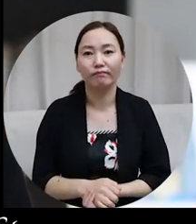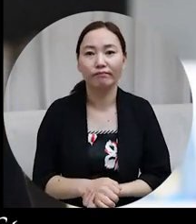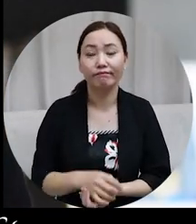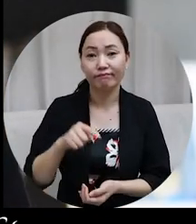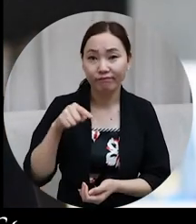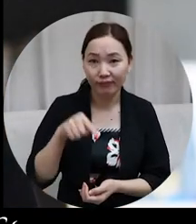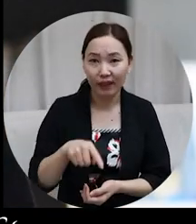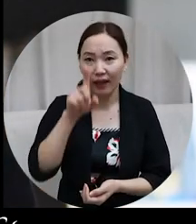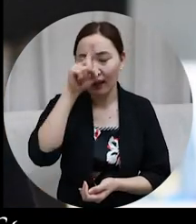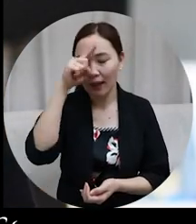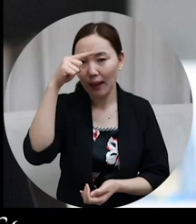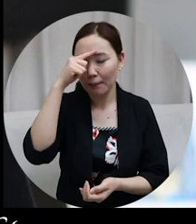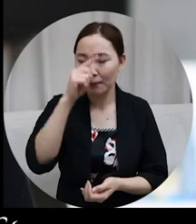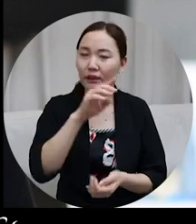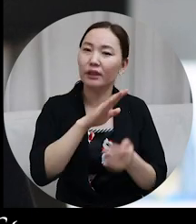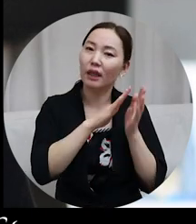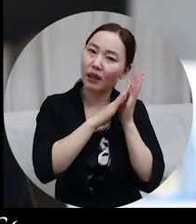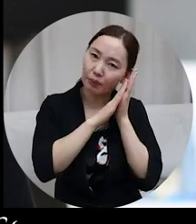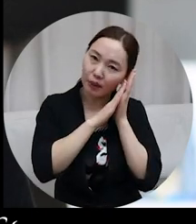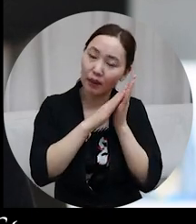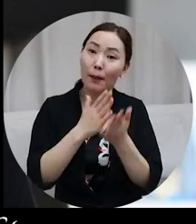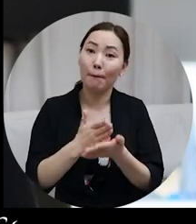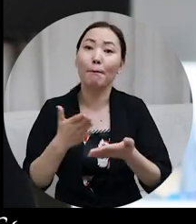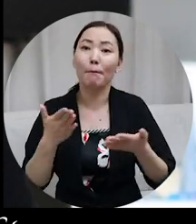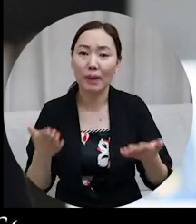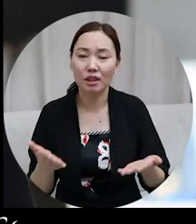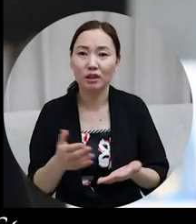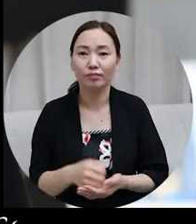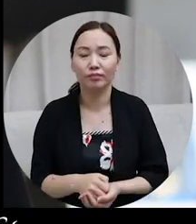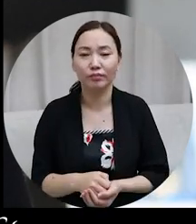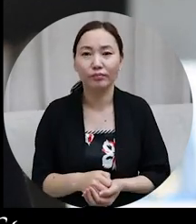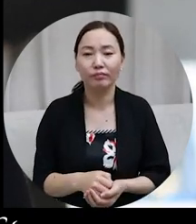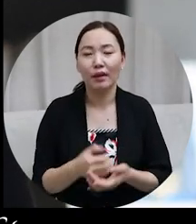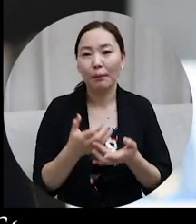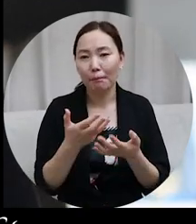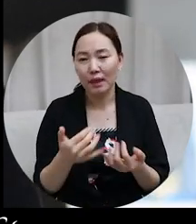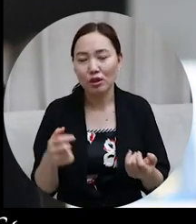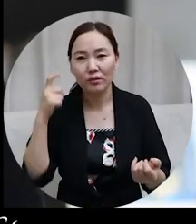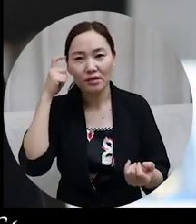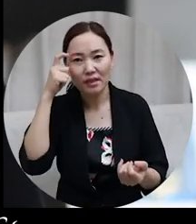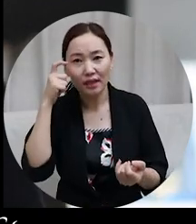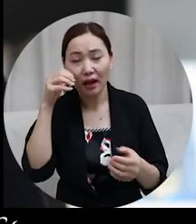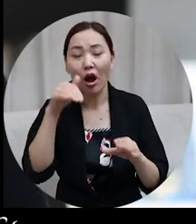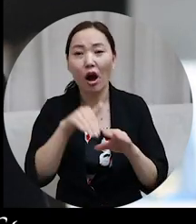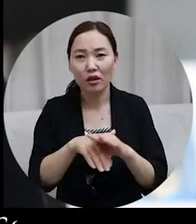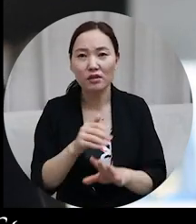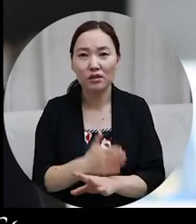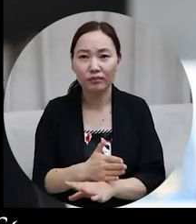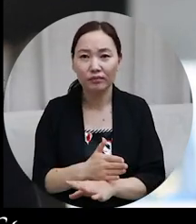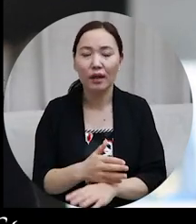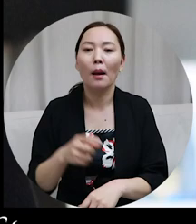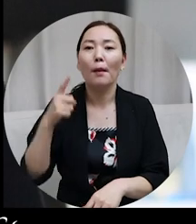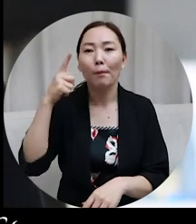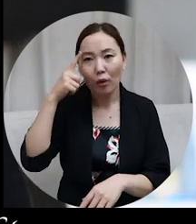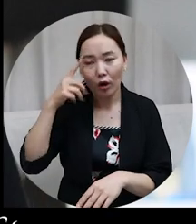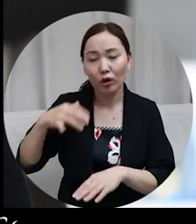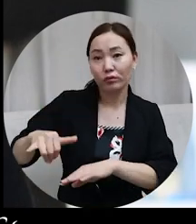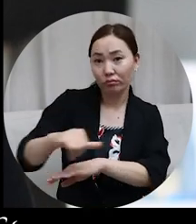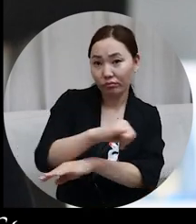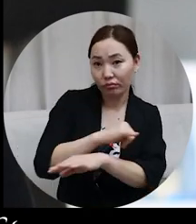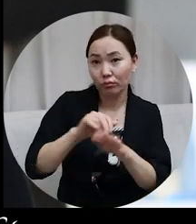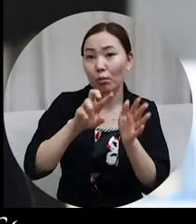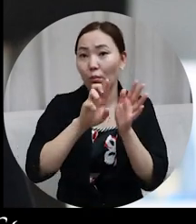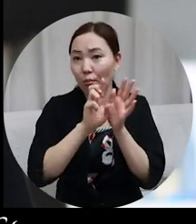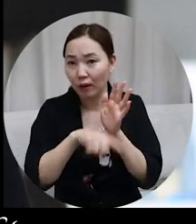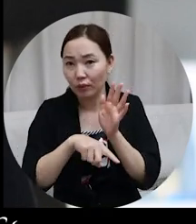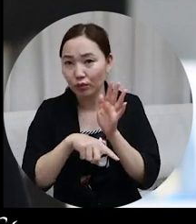эмнэлэгт өвдсөн. Яг тэр хариу сонсоод 7 хоног эмнэлэгт өвдөл. Тэгэл өвдчихэд л яг тэр санаанууд орж ирсэн л тий хүн